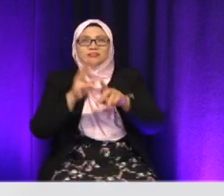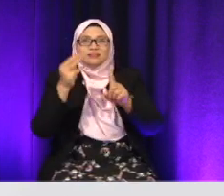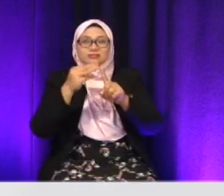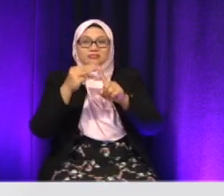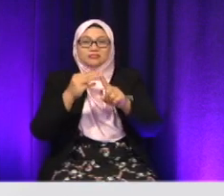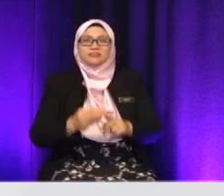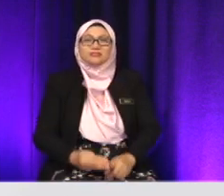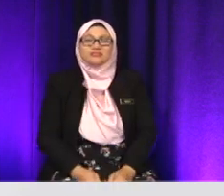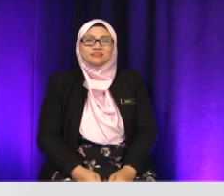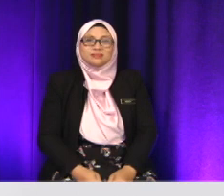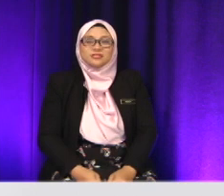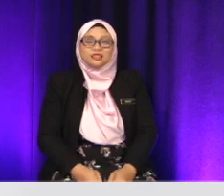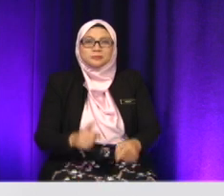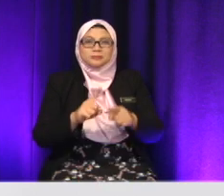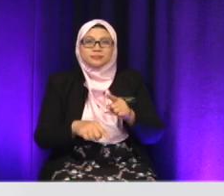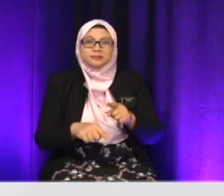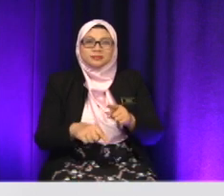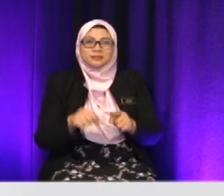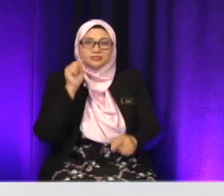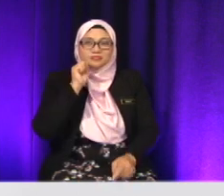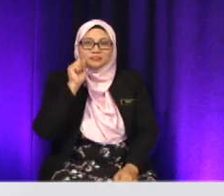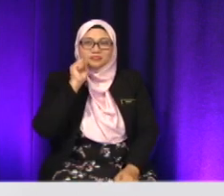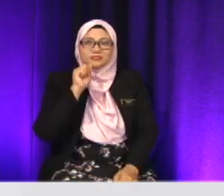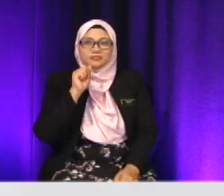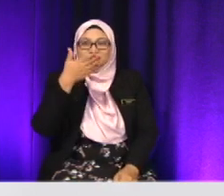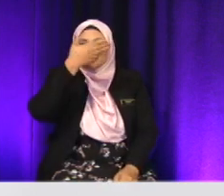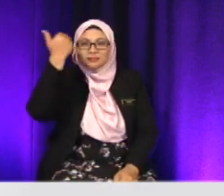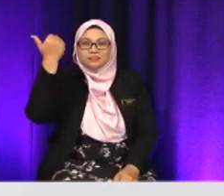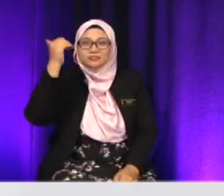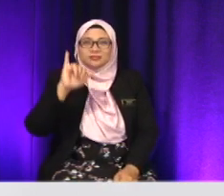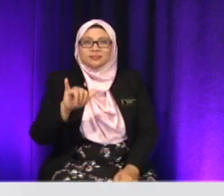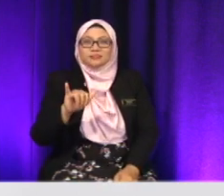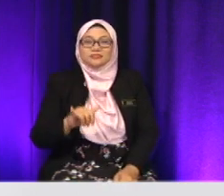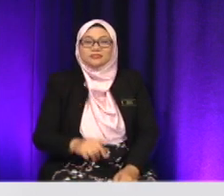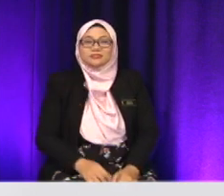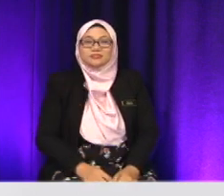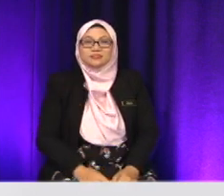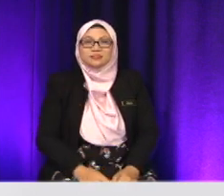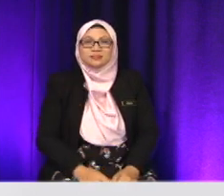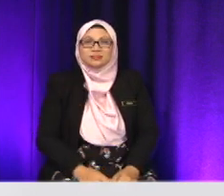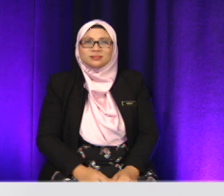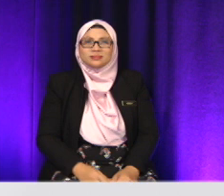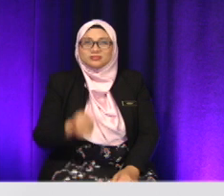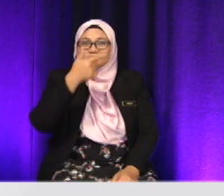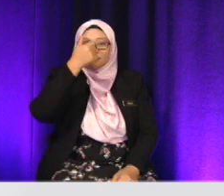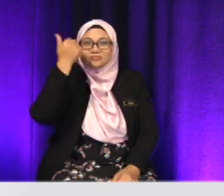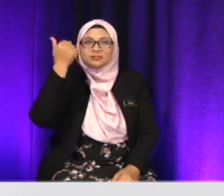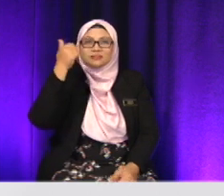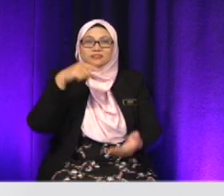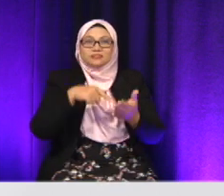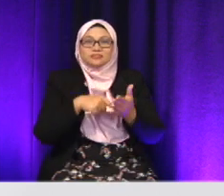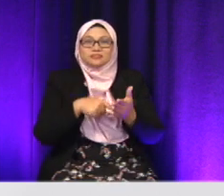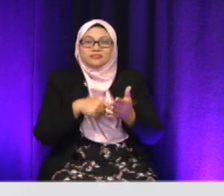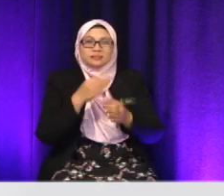oke tapi Angely dia Tertinggal ya ini detiknya ini Angeline Oke sebab Apa sebab ini ialah